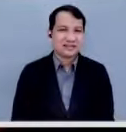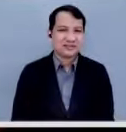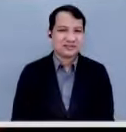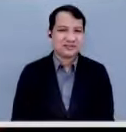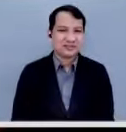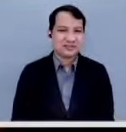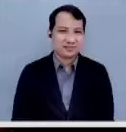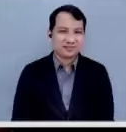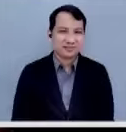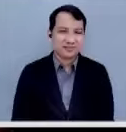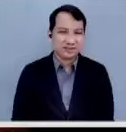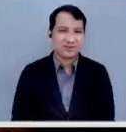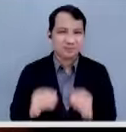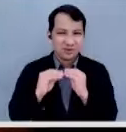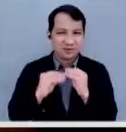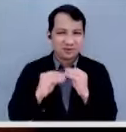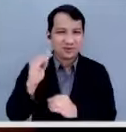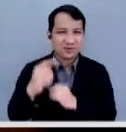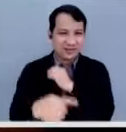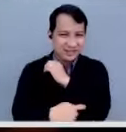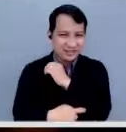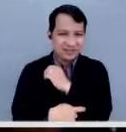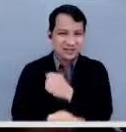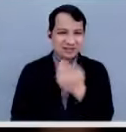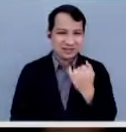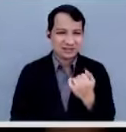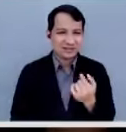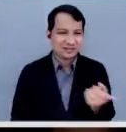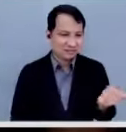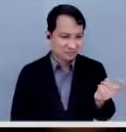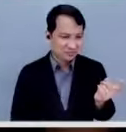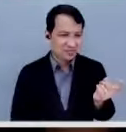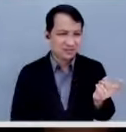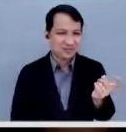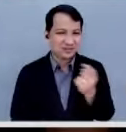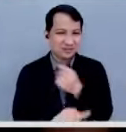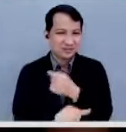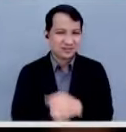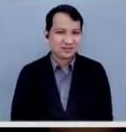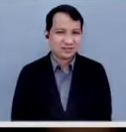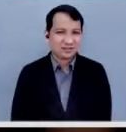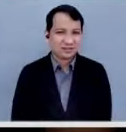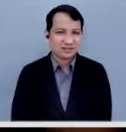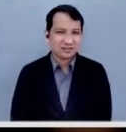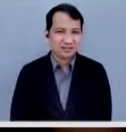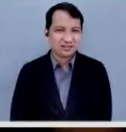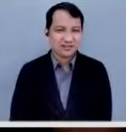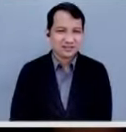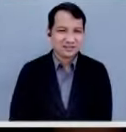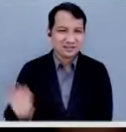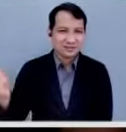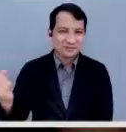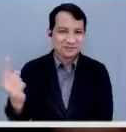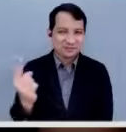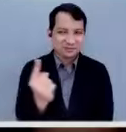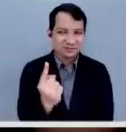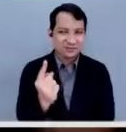Ay, mas lalo din po yun. Palagay ko, sir, tukso po. Tukso? Bakit tukso? Minsan kasi may dumarating na unexpected